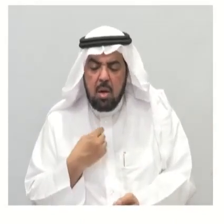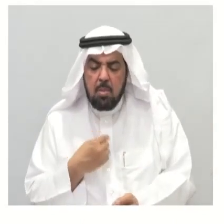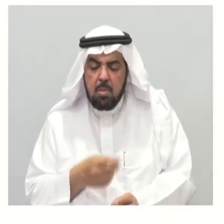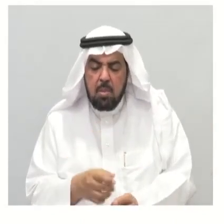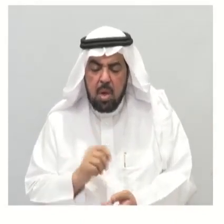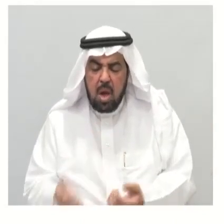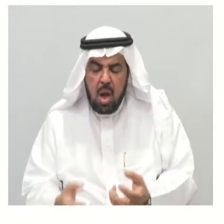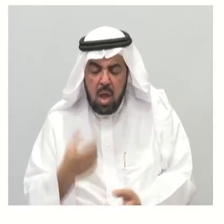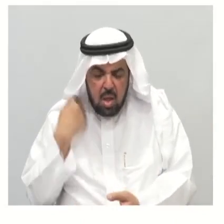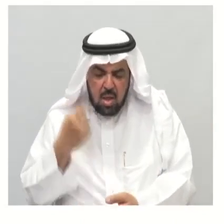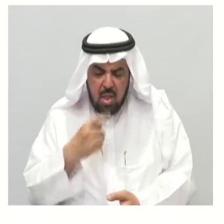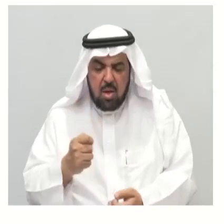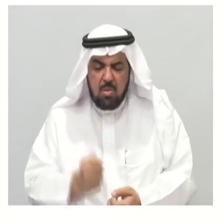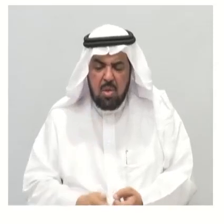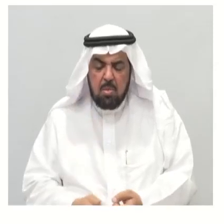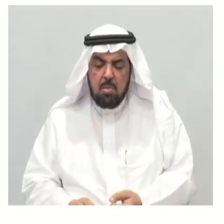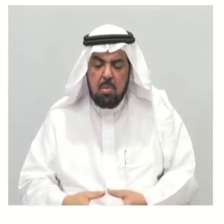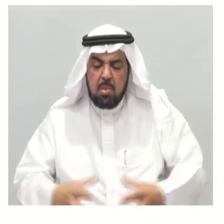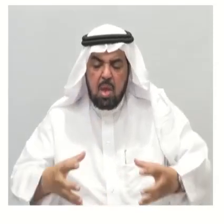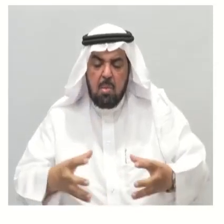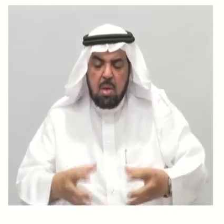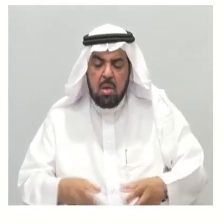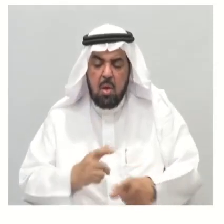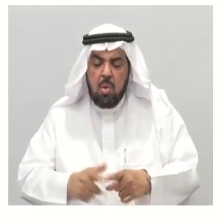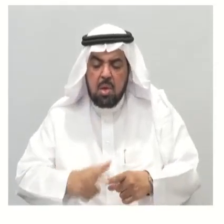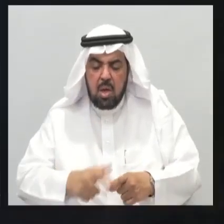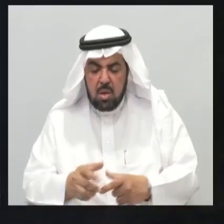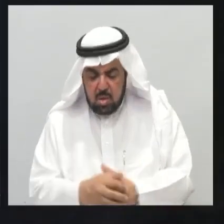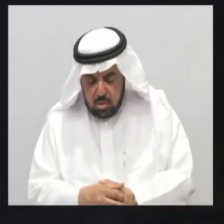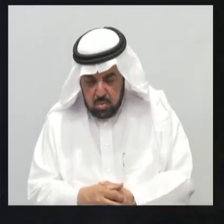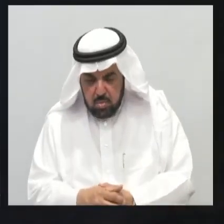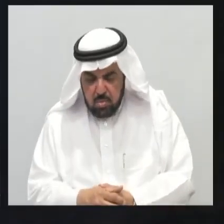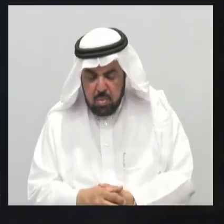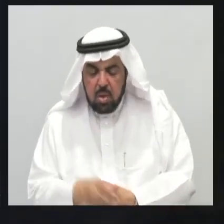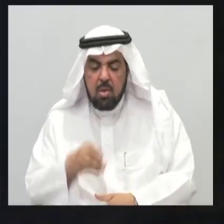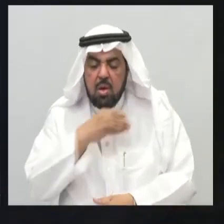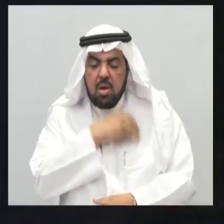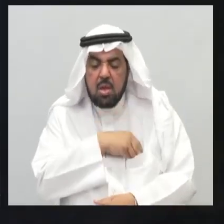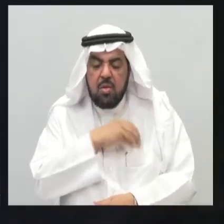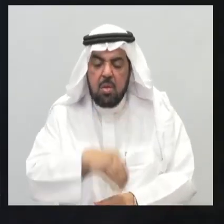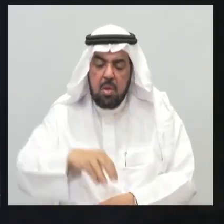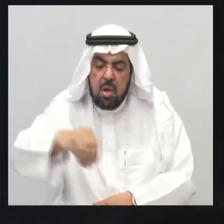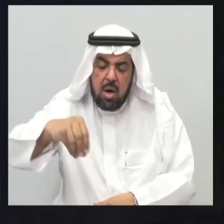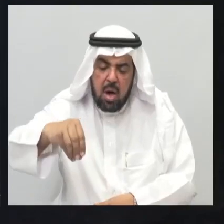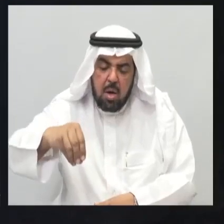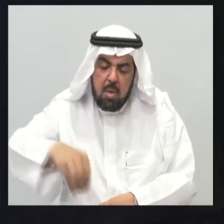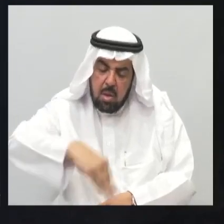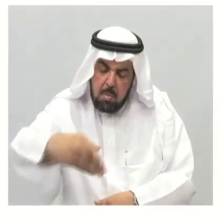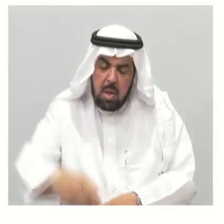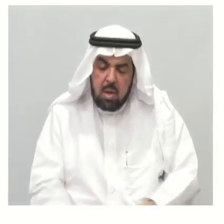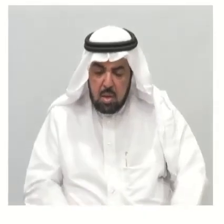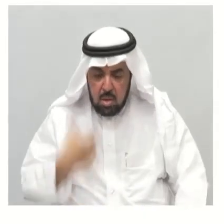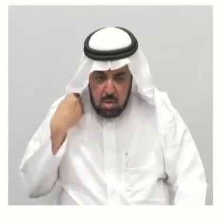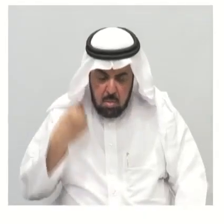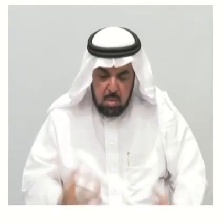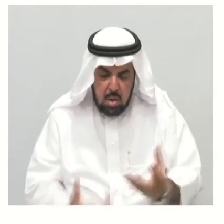للحموضة مثل البطيخ أو البطاطس. إذن بإمكاننا الاستفادة من الرماد حتى بعد ما ننتهي من